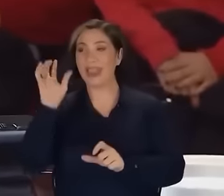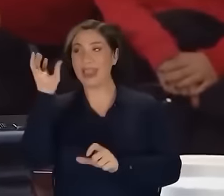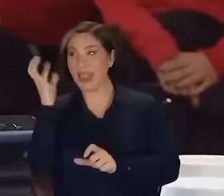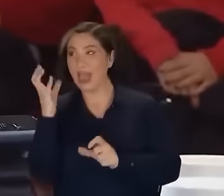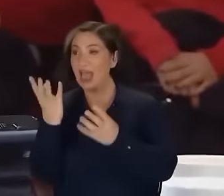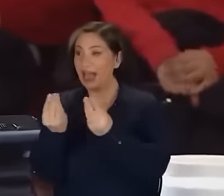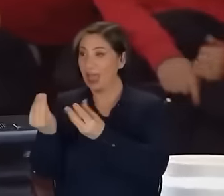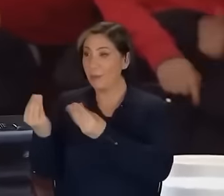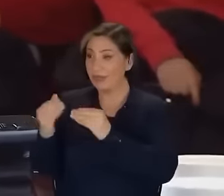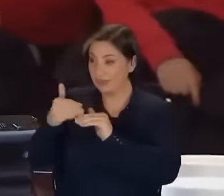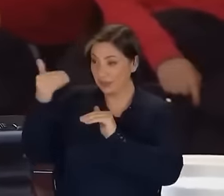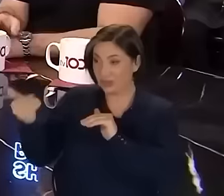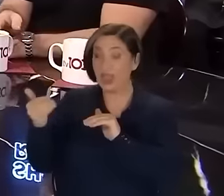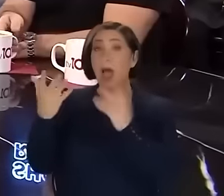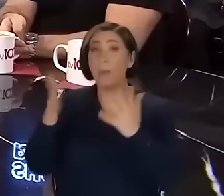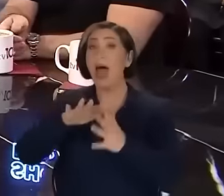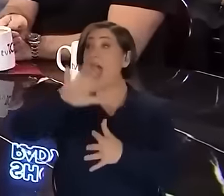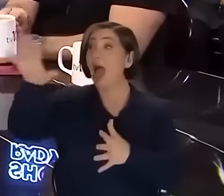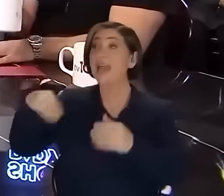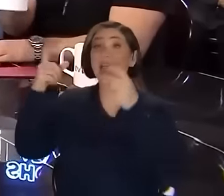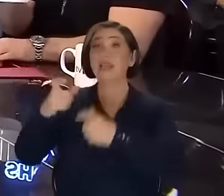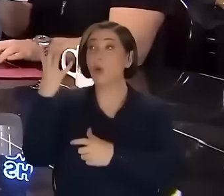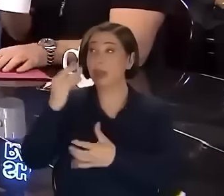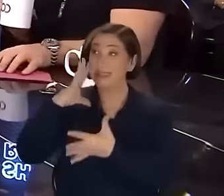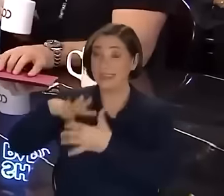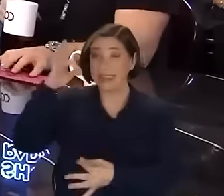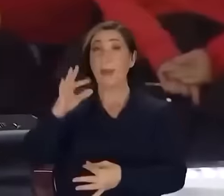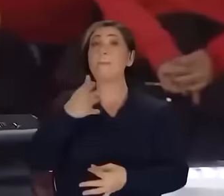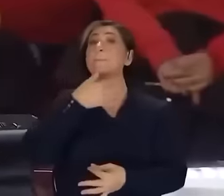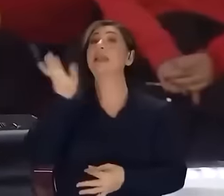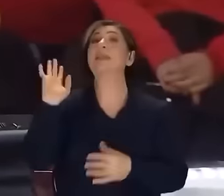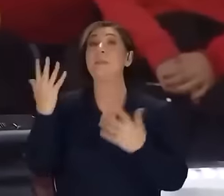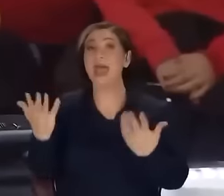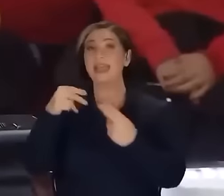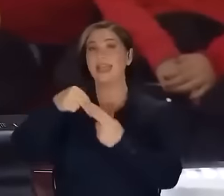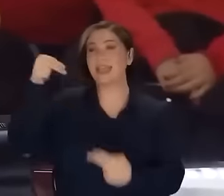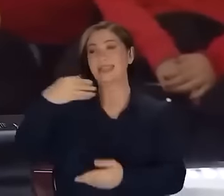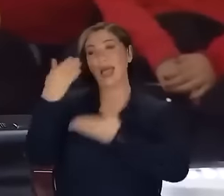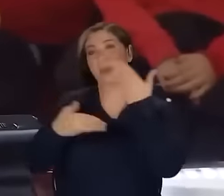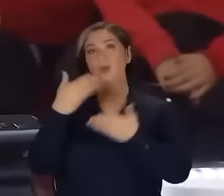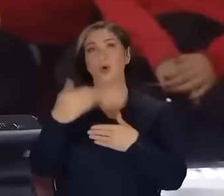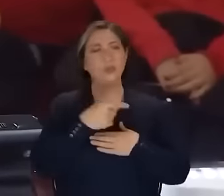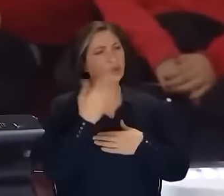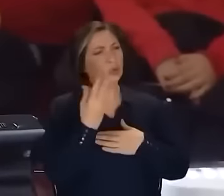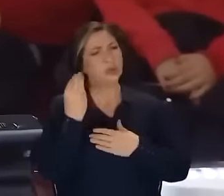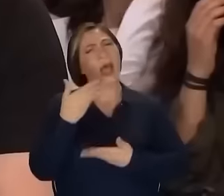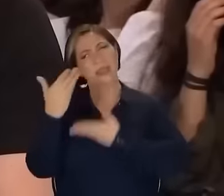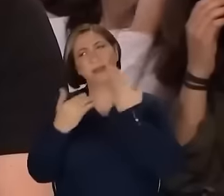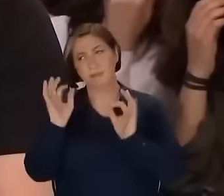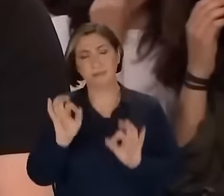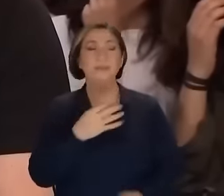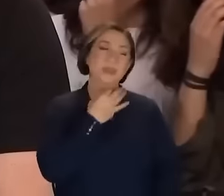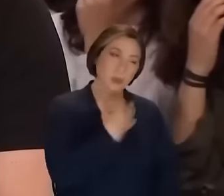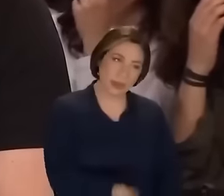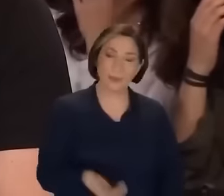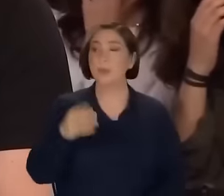Deli kalabalığın dışında ama her yerde olan insanların bilinmeyen hikayesini anlatıyor. Bu çok güzel bir tarif bence.